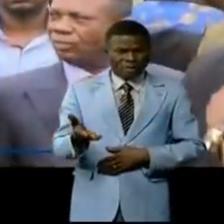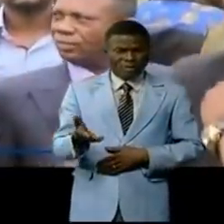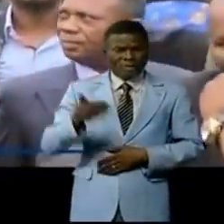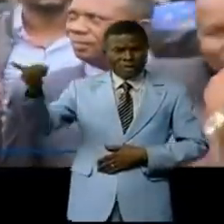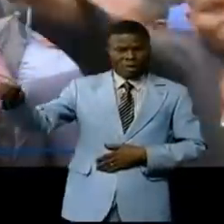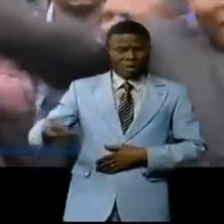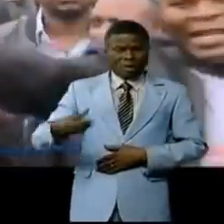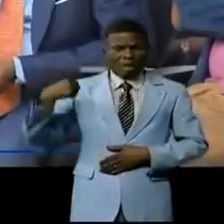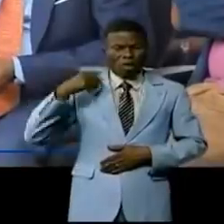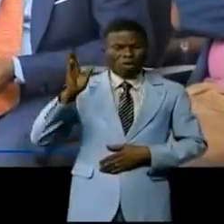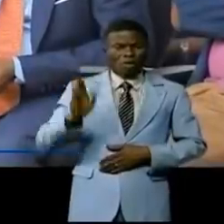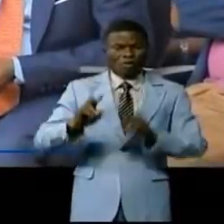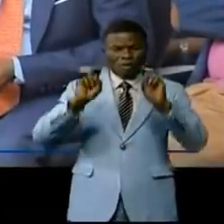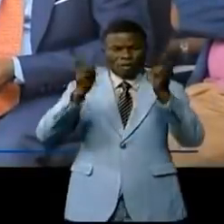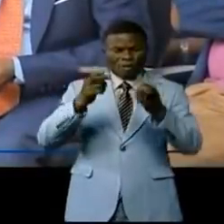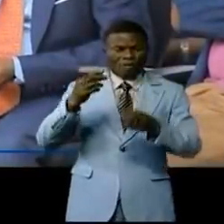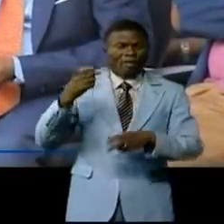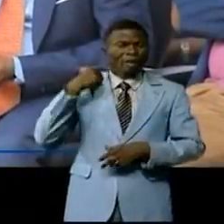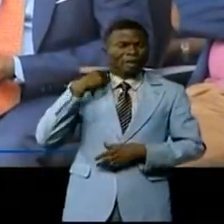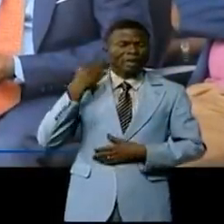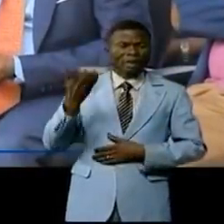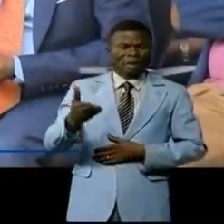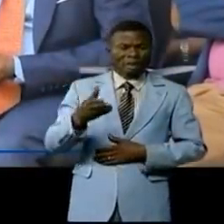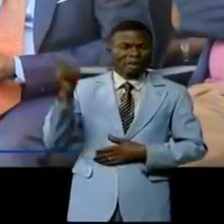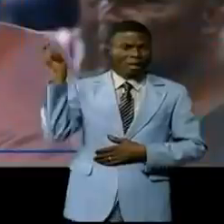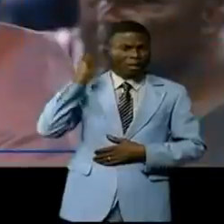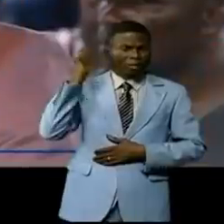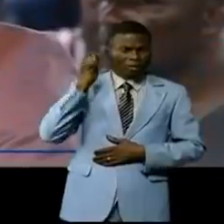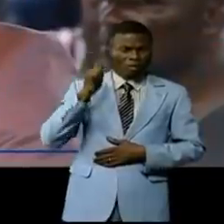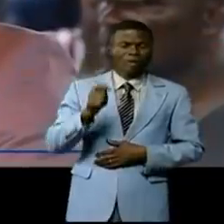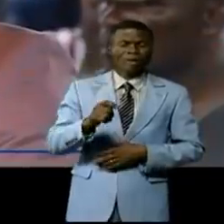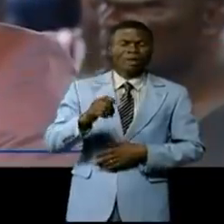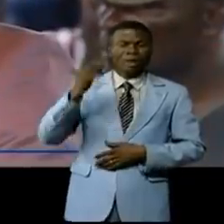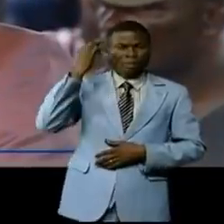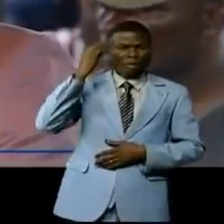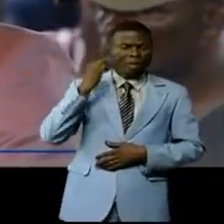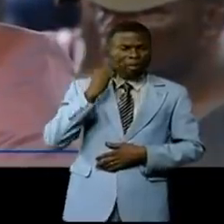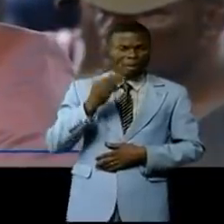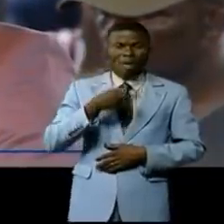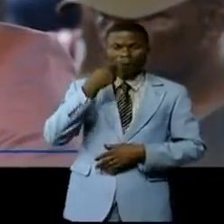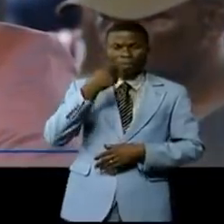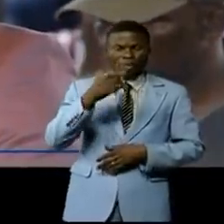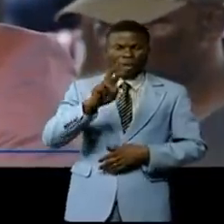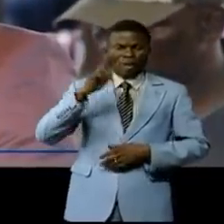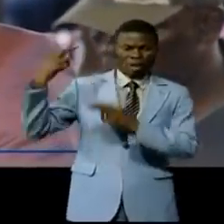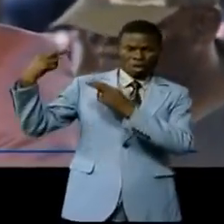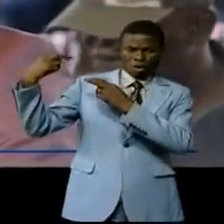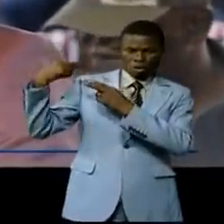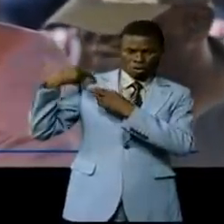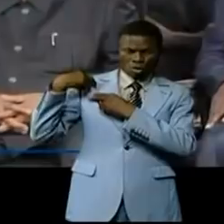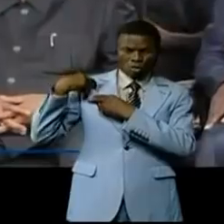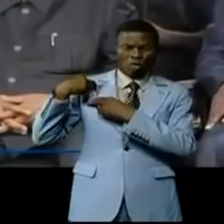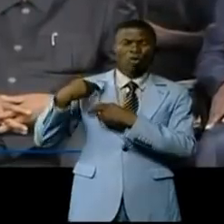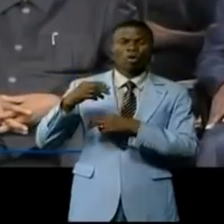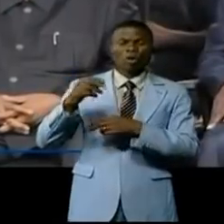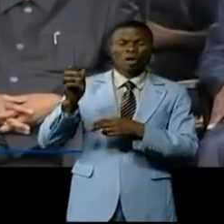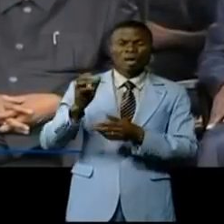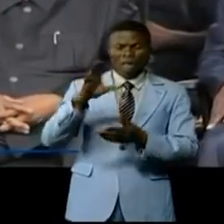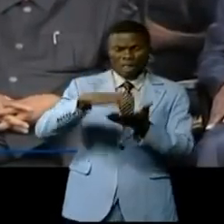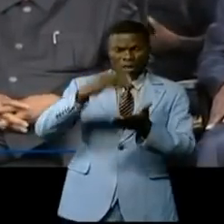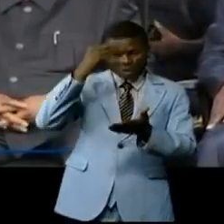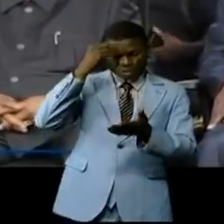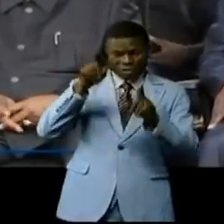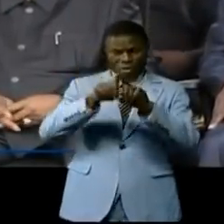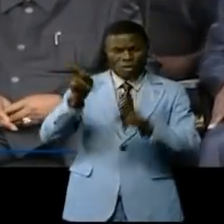le gouverneur de la ville, Jean Petit Petit, le professeur Tony Mwaba s'est adressé aux responsables du sous-secteur de la province, aux élèves et